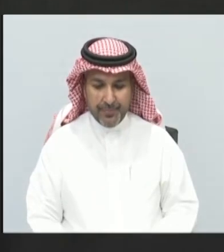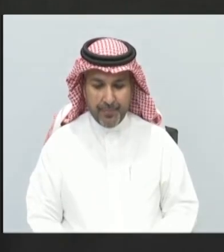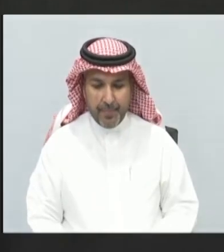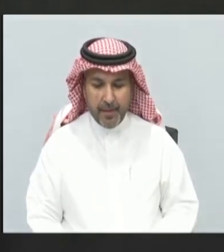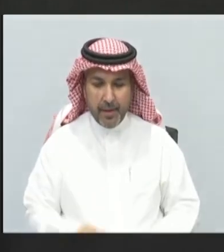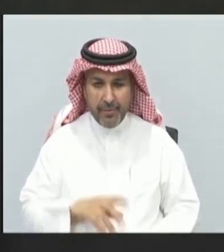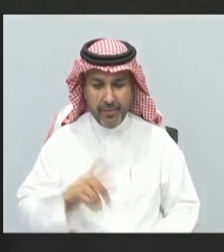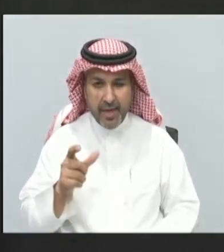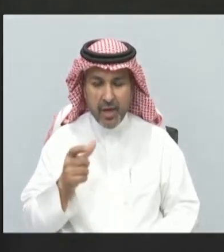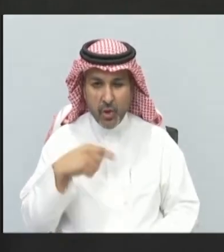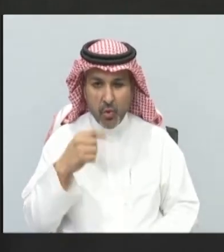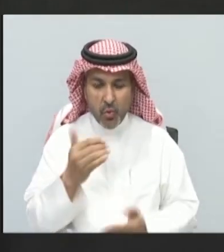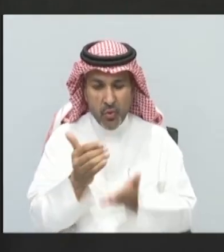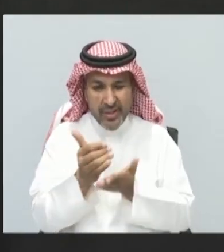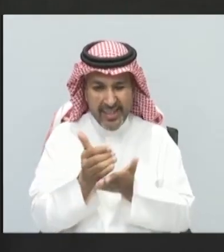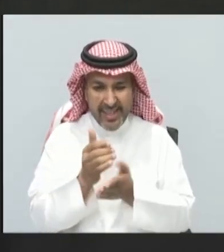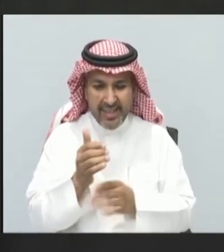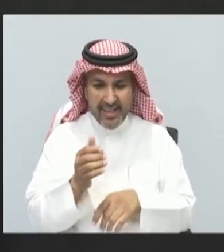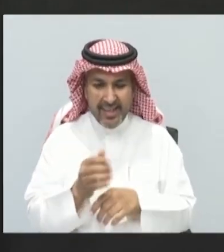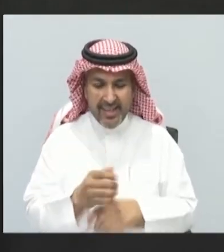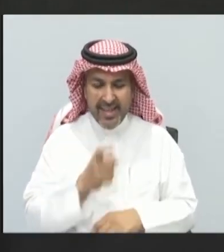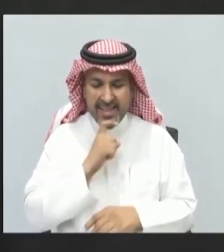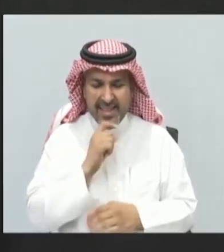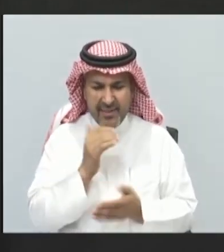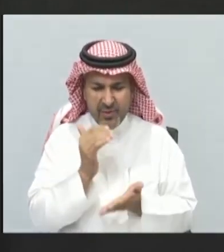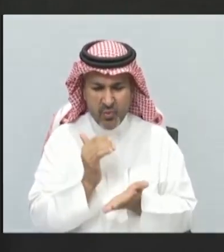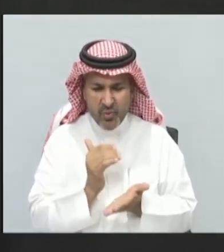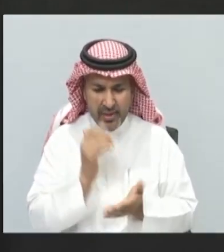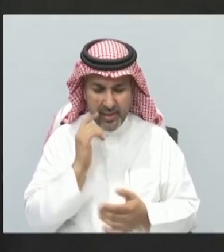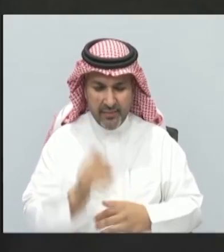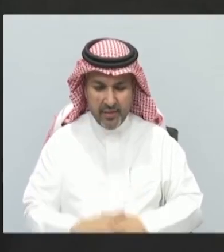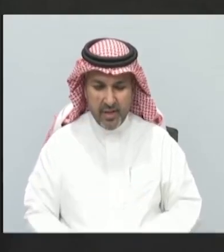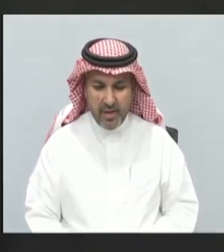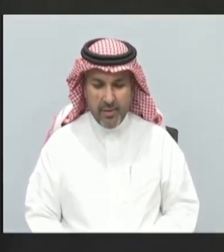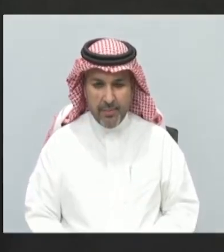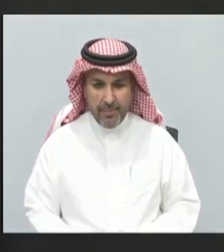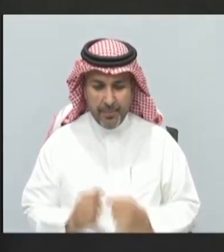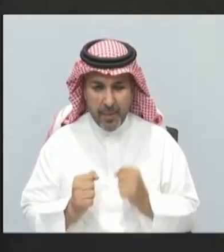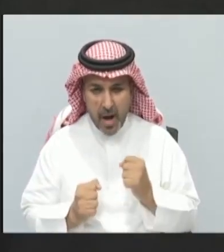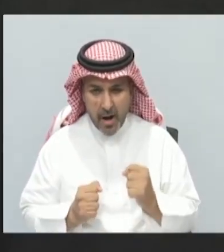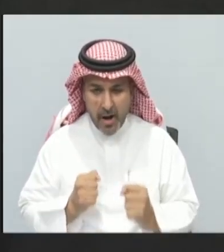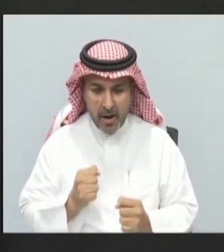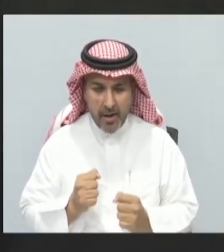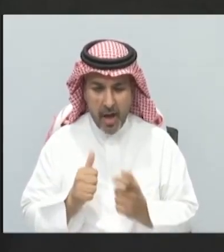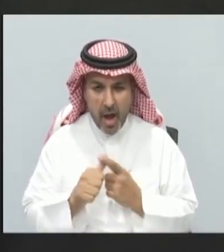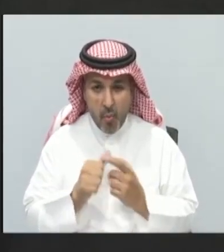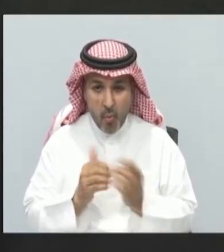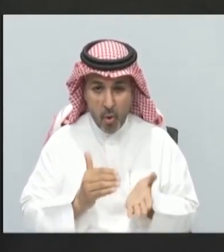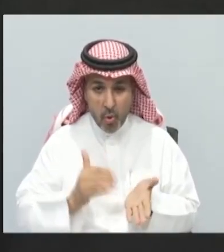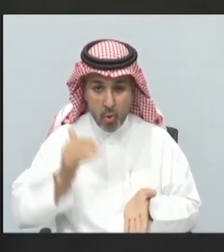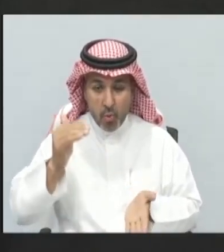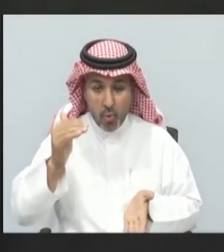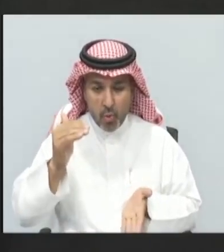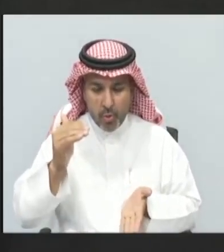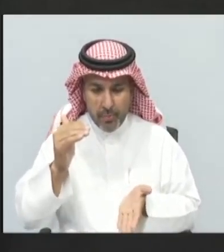ارسم ارسم مخطط حركه لعداء يعدو بصوره مت باطه او يريد ان يتوقف ماذا ستفعل